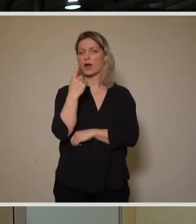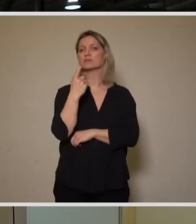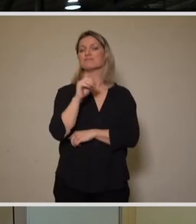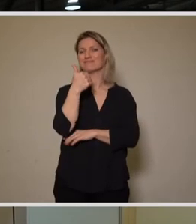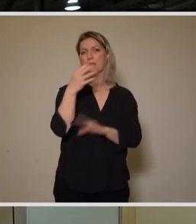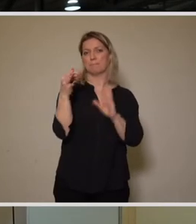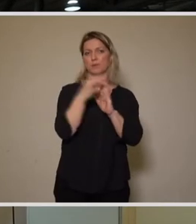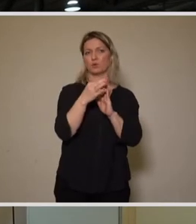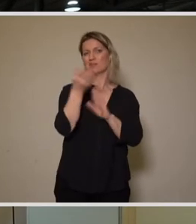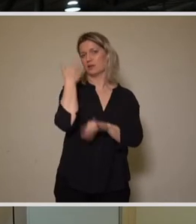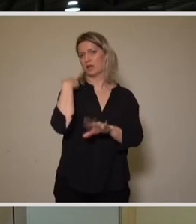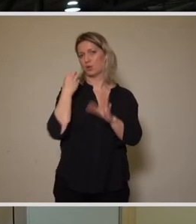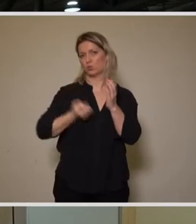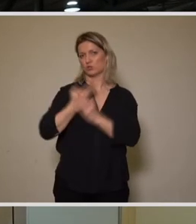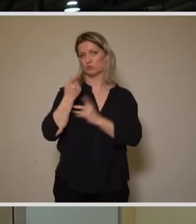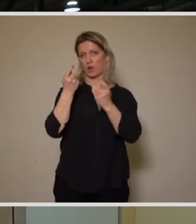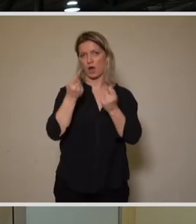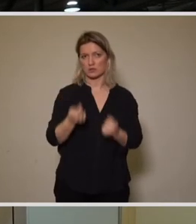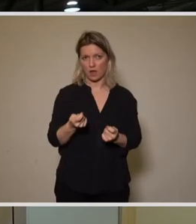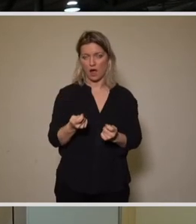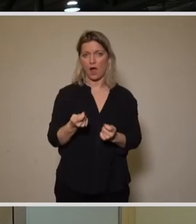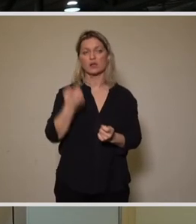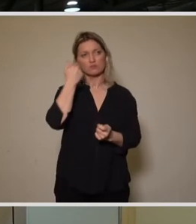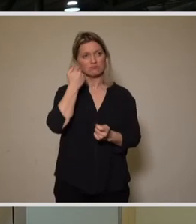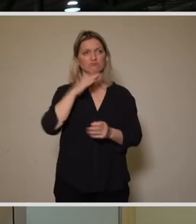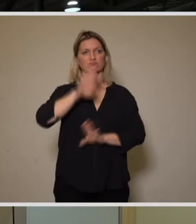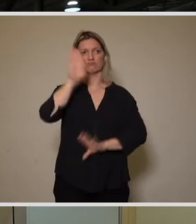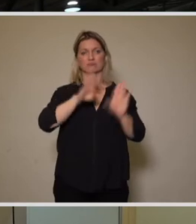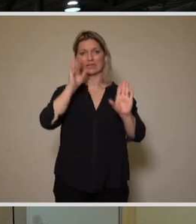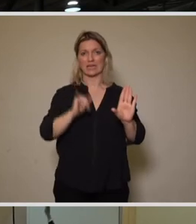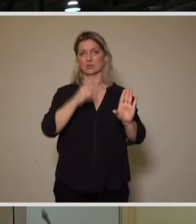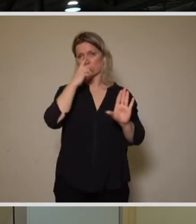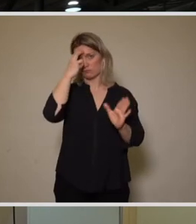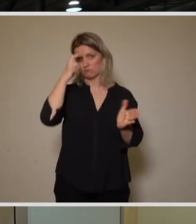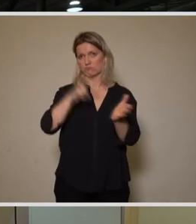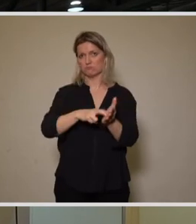des Ursprungsantrags auf und bitte Sie um die Handzeichen, wenn Sie dem